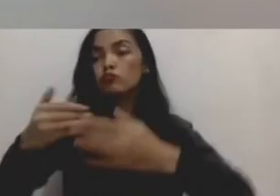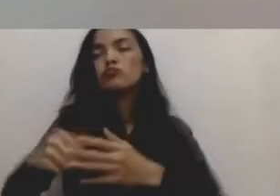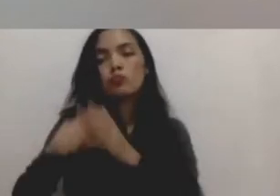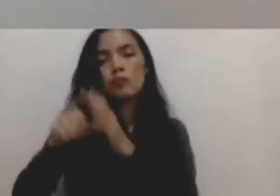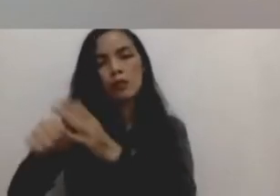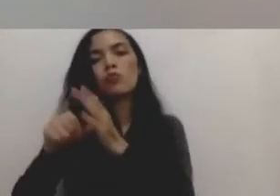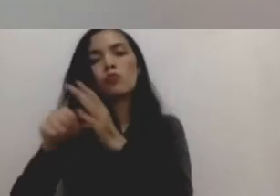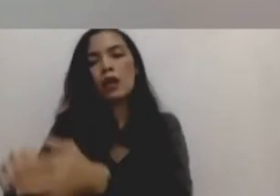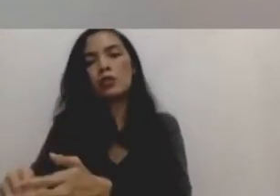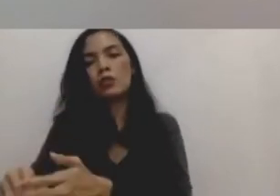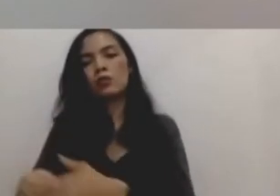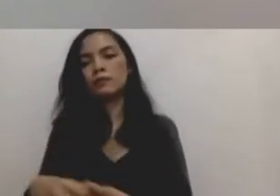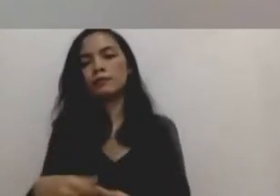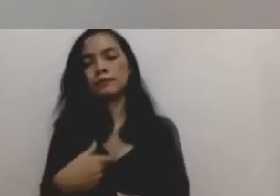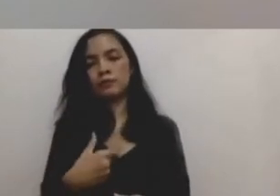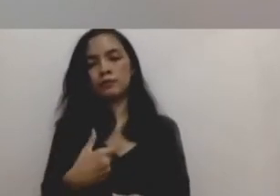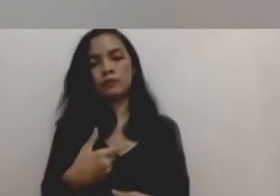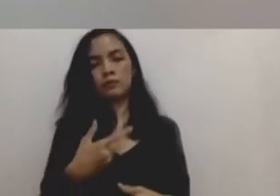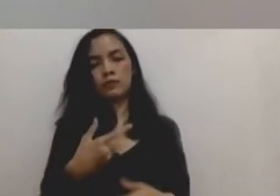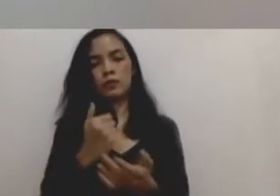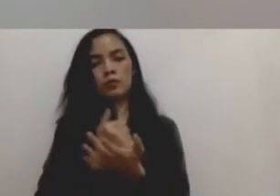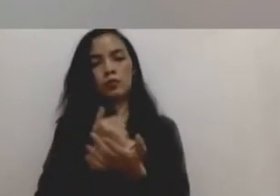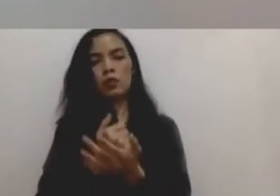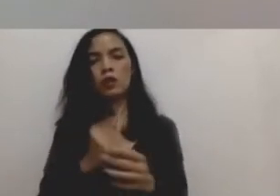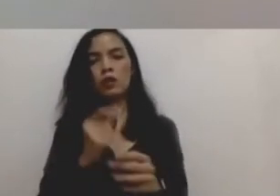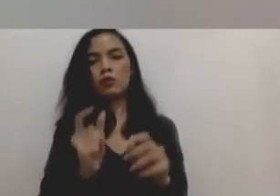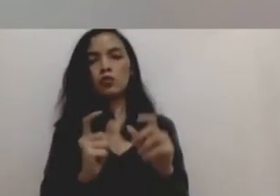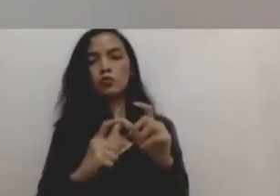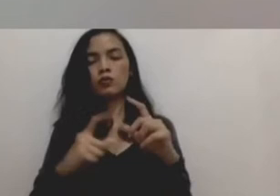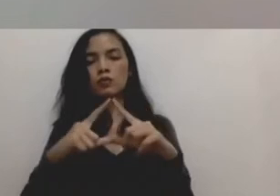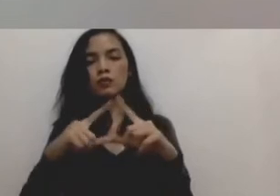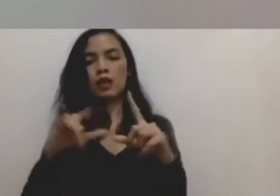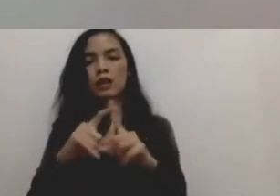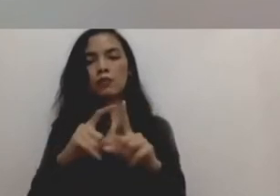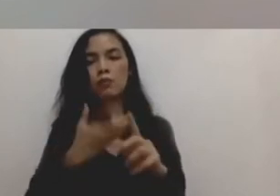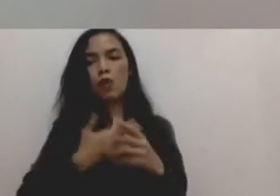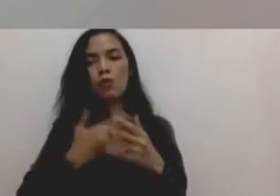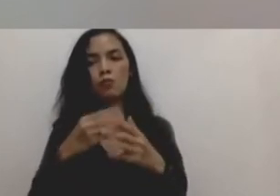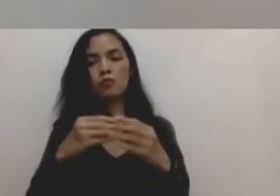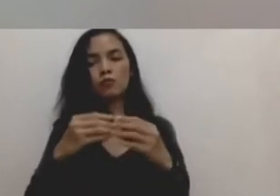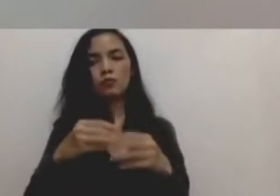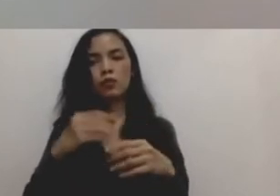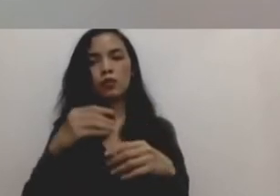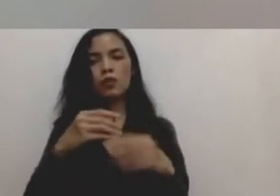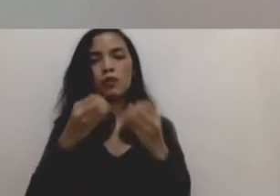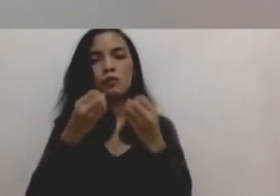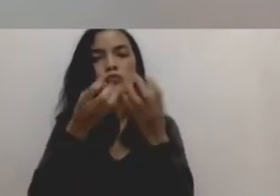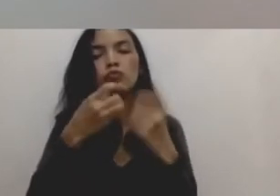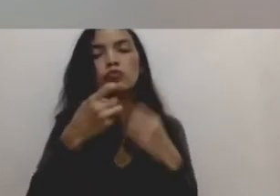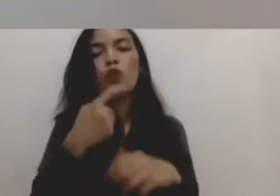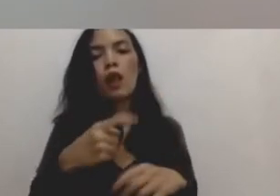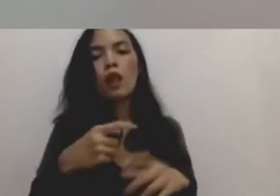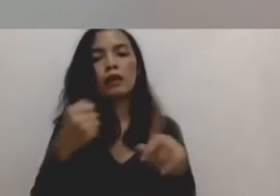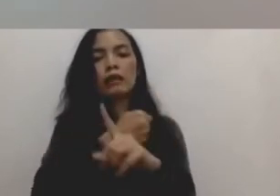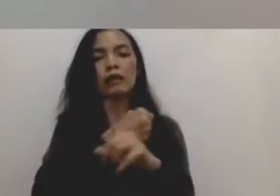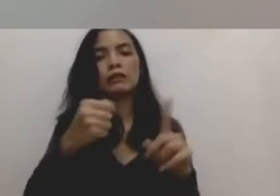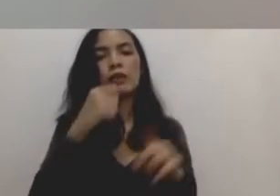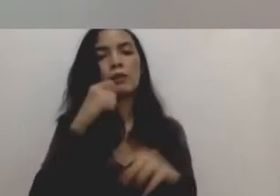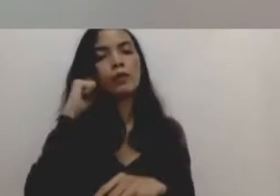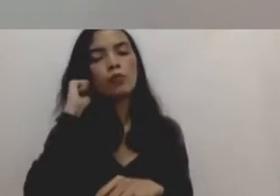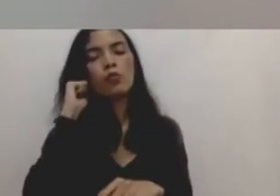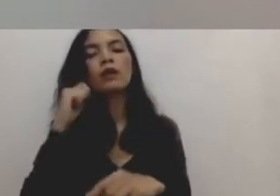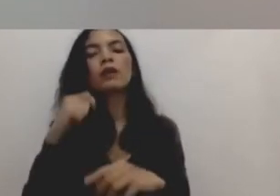dan pengetahuan tentang GBV dan memperkuat sistem rujukan untuk para